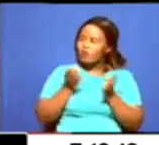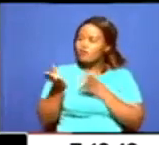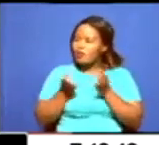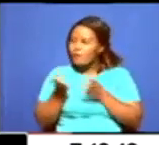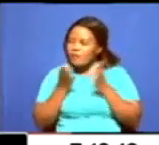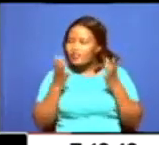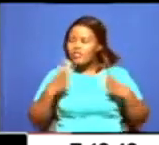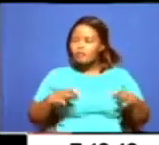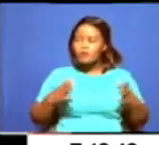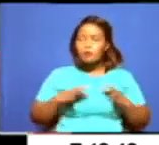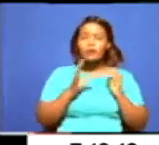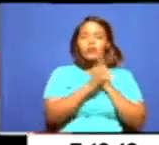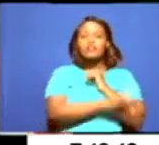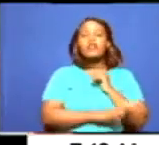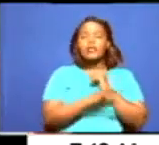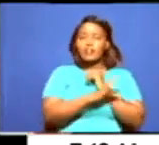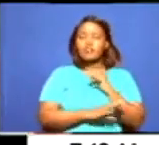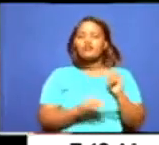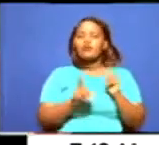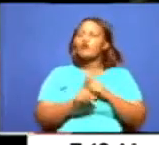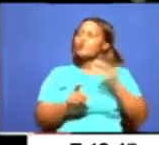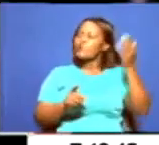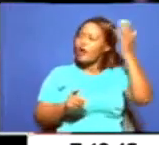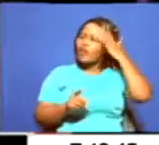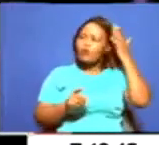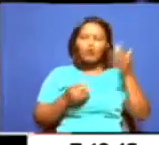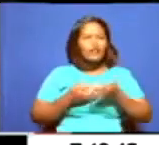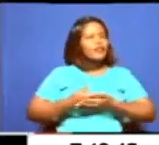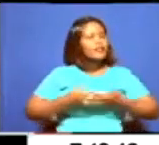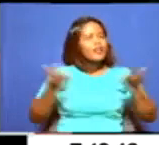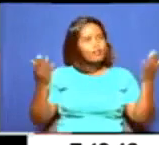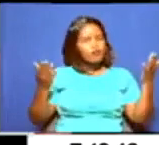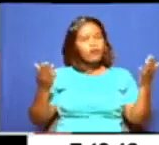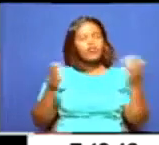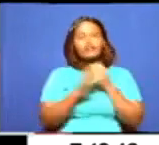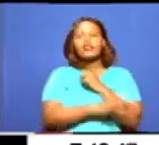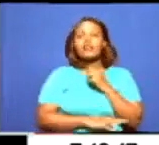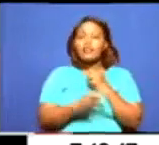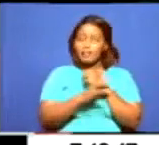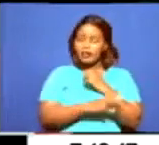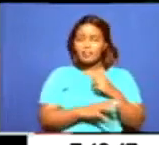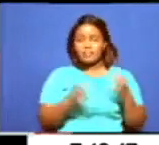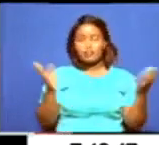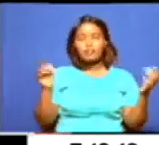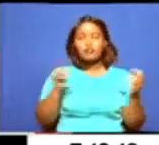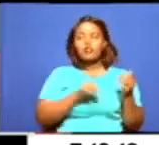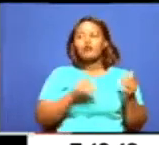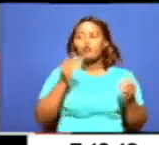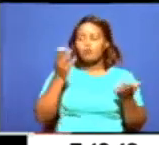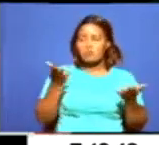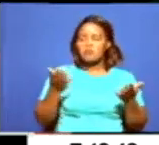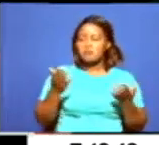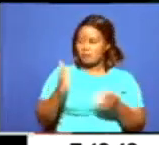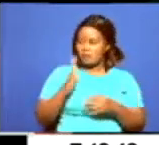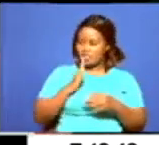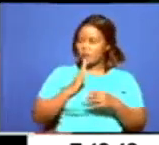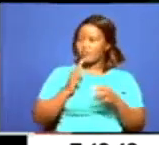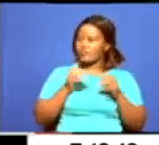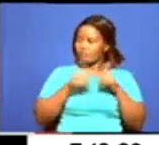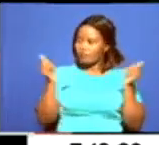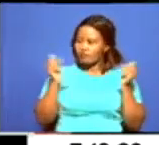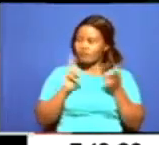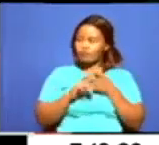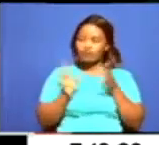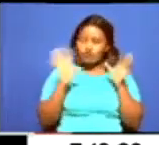katika nchi hii na wanajulikana sehemu zote za Kenya. Kwa hivyo pale tunaona kuna usalama na kuna umoja, hapo ndio